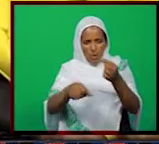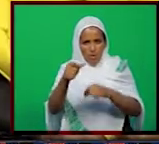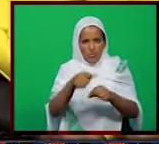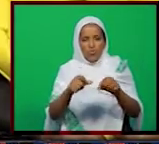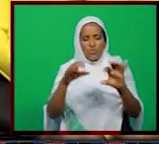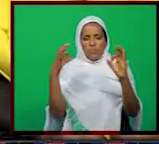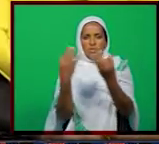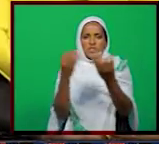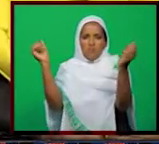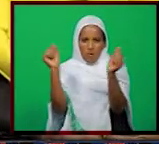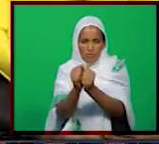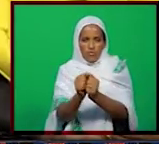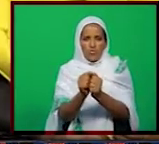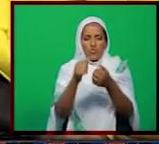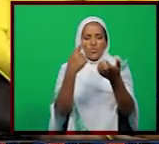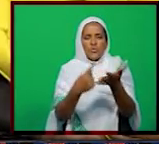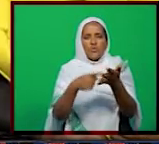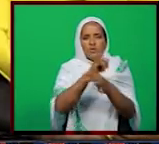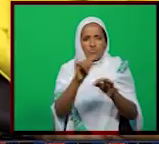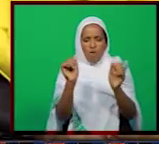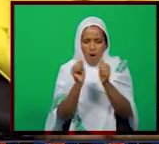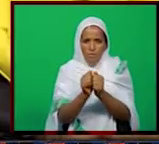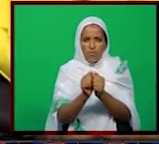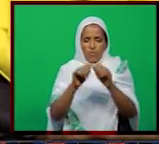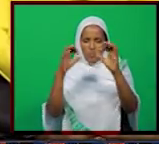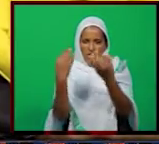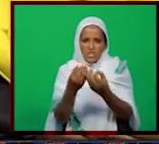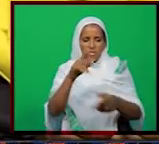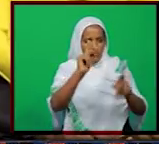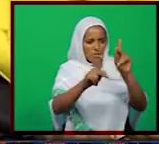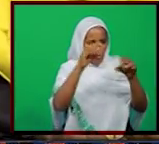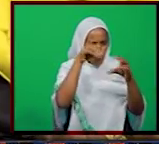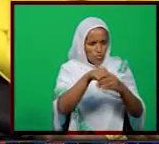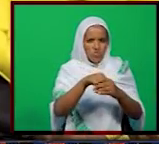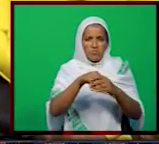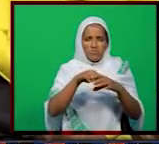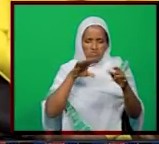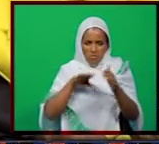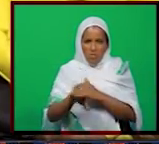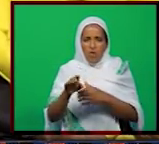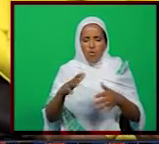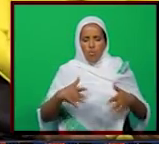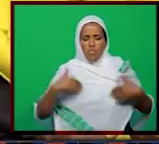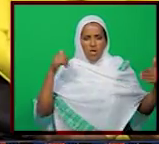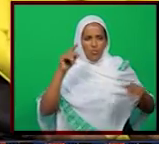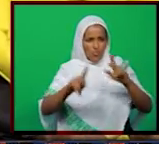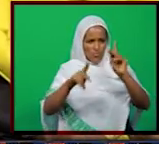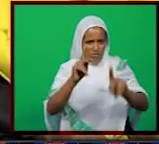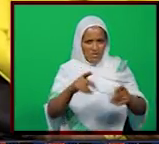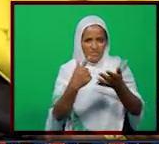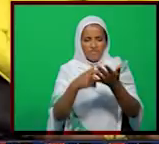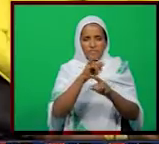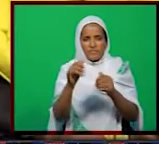ገንዘብ እያዋጡ ከቤተሰቦቻቸው ጋር እንዲሁም አብረው በቤተሰቡ በህብረተሰቡ ውስጥ ሆነው ወጣቱ